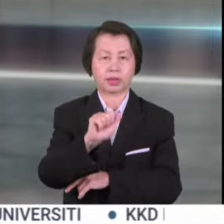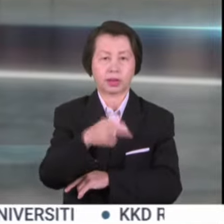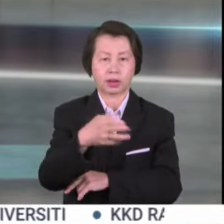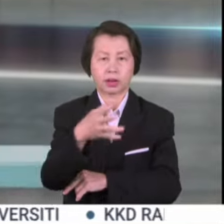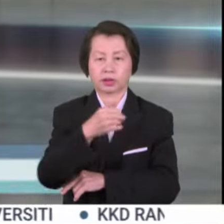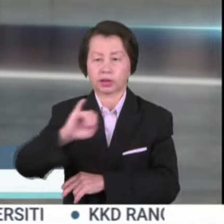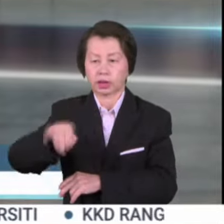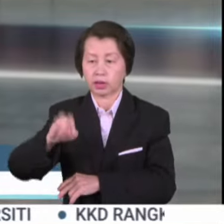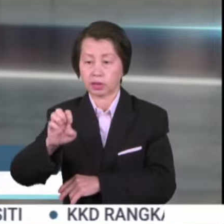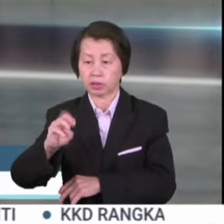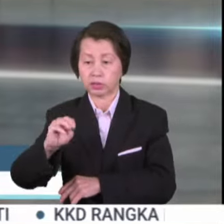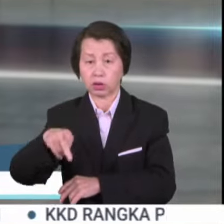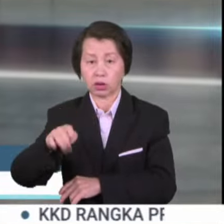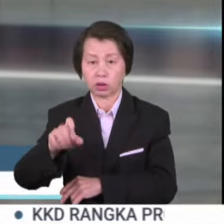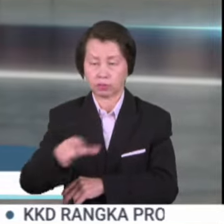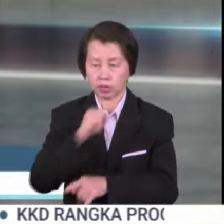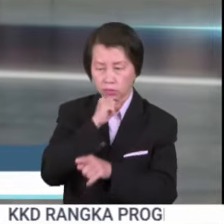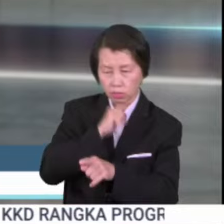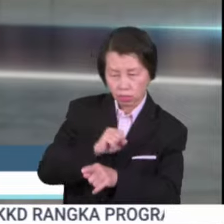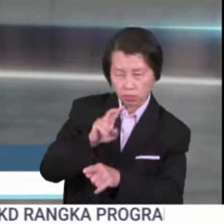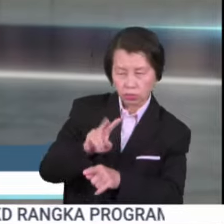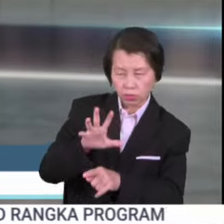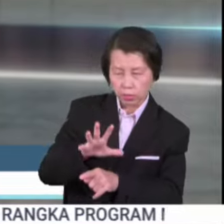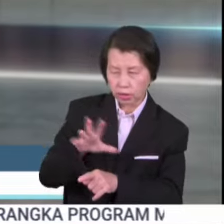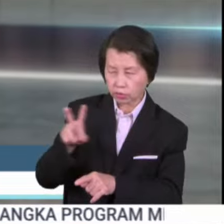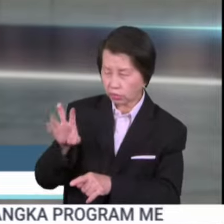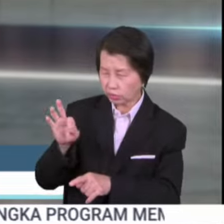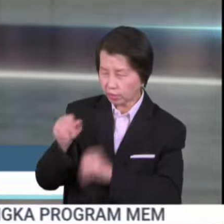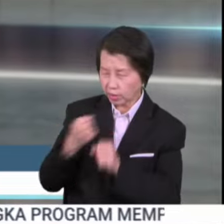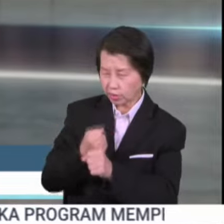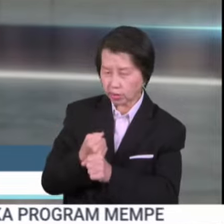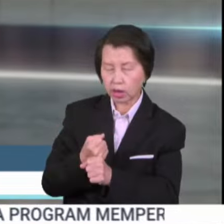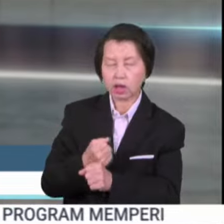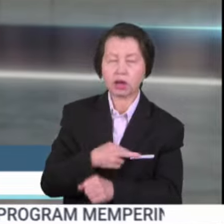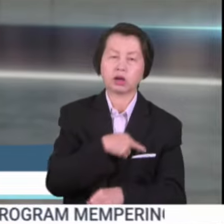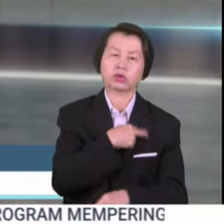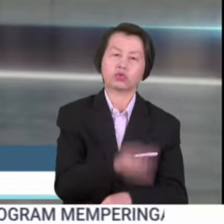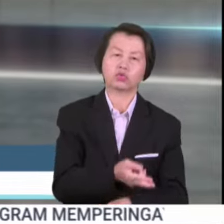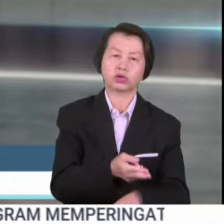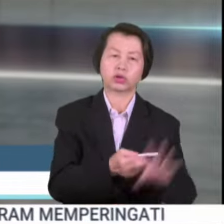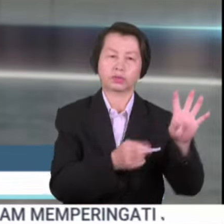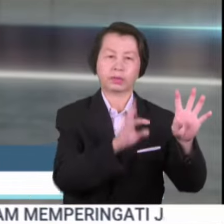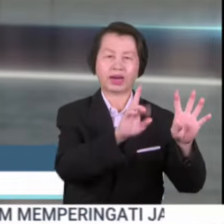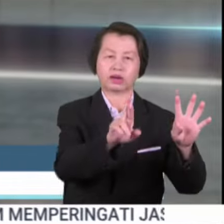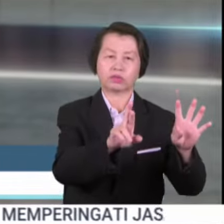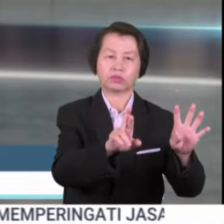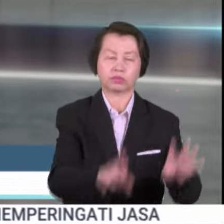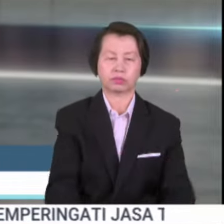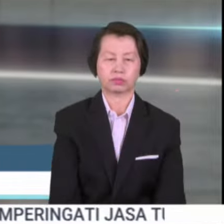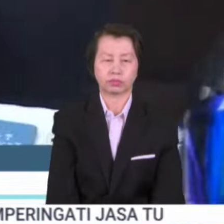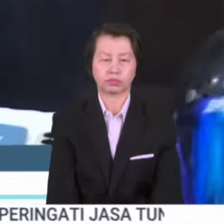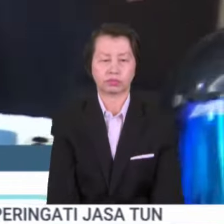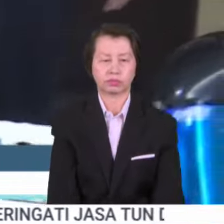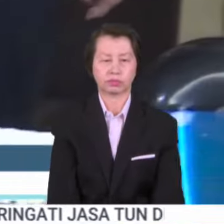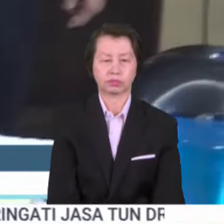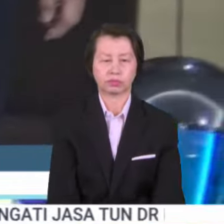kegiatan suspek berusia 25 dan 29 tahun itu mengakibatkan kerugian 4000 ringgit